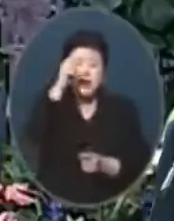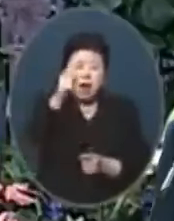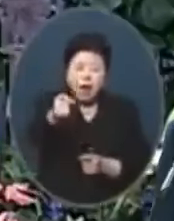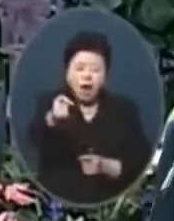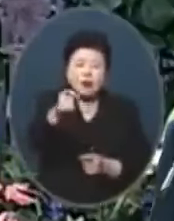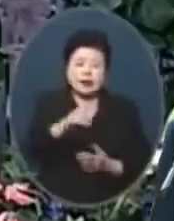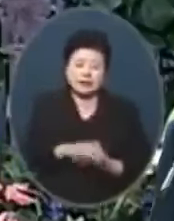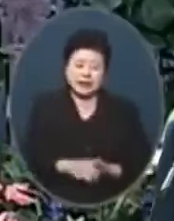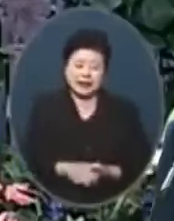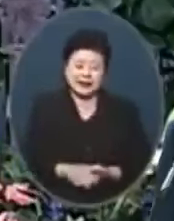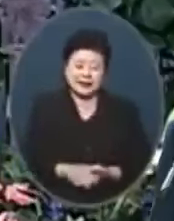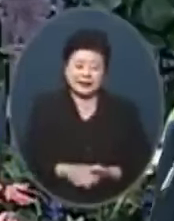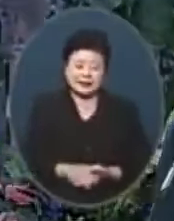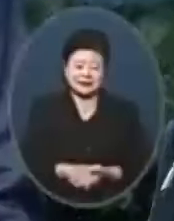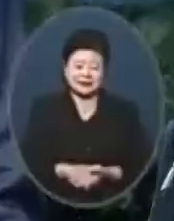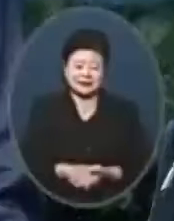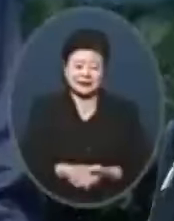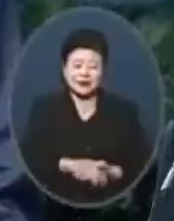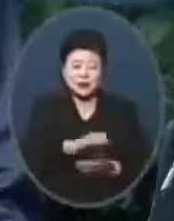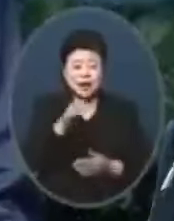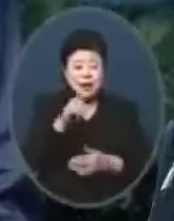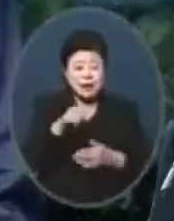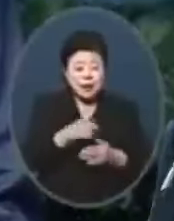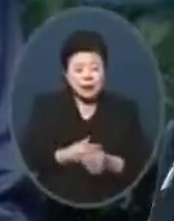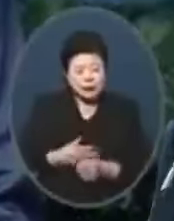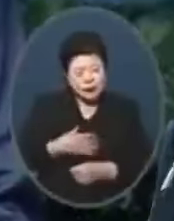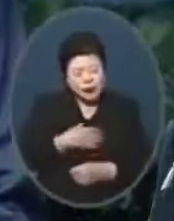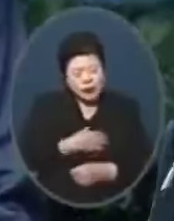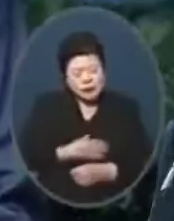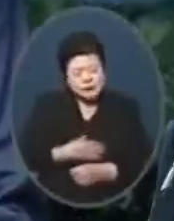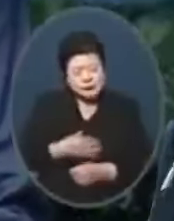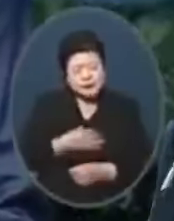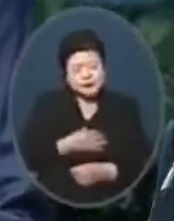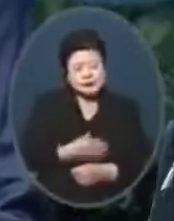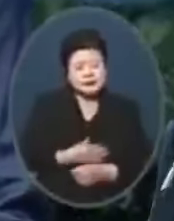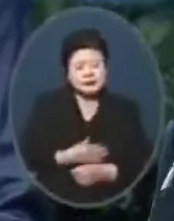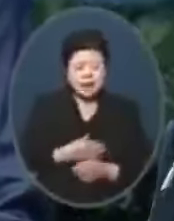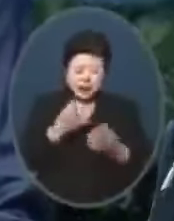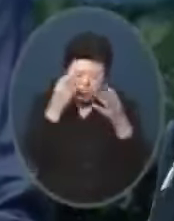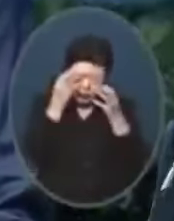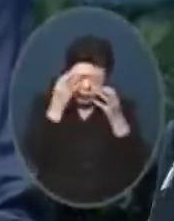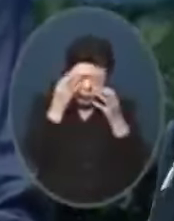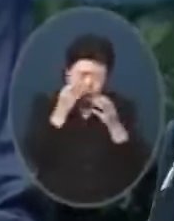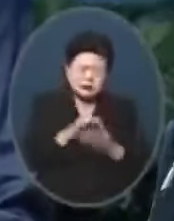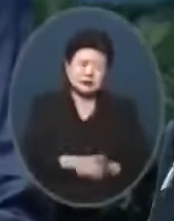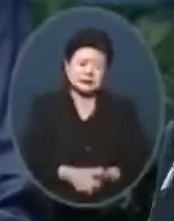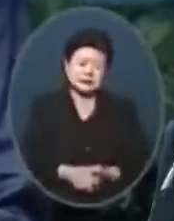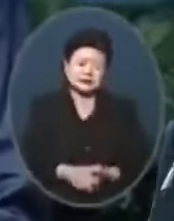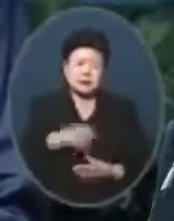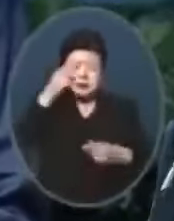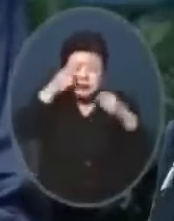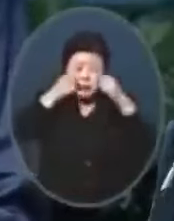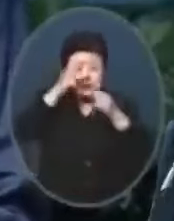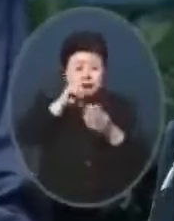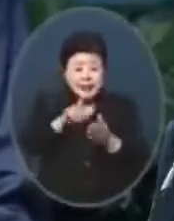것입니다. 우리가 마음이 괴롭고 고통스럽고 슬플